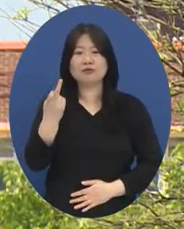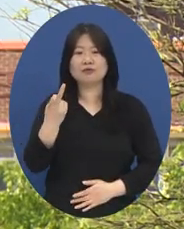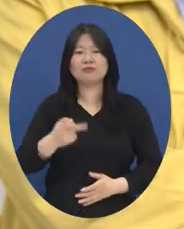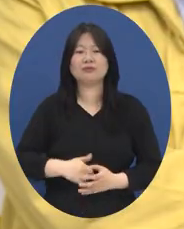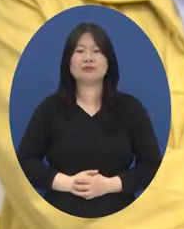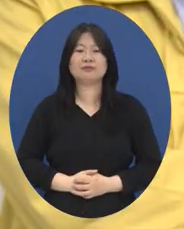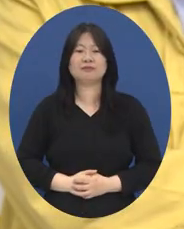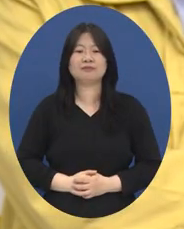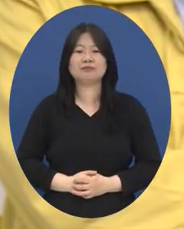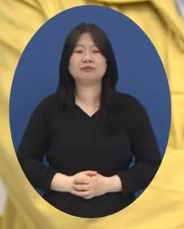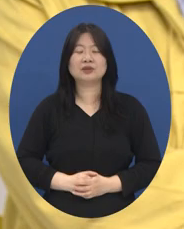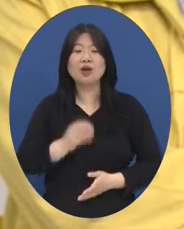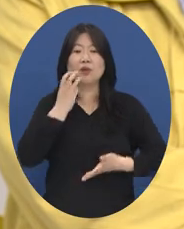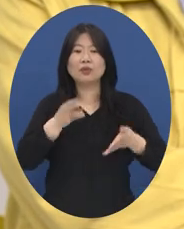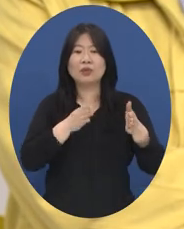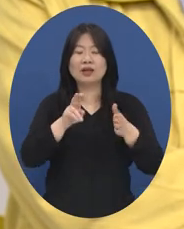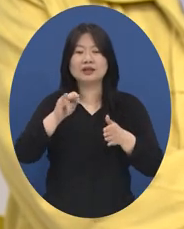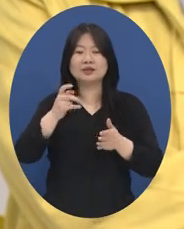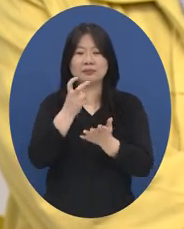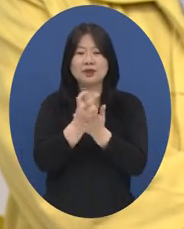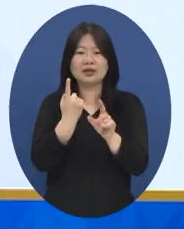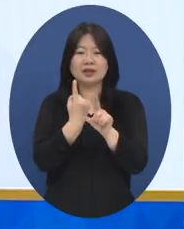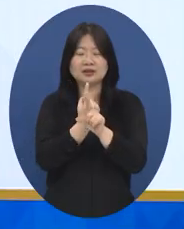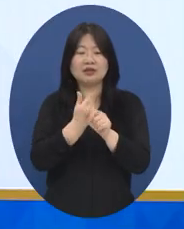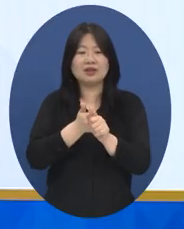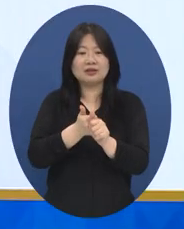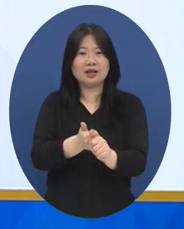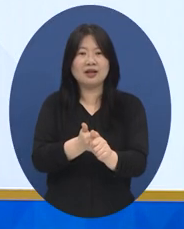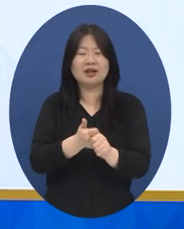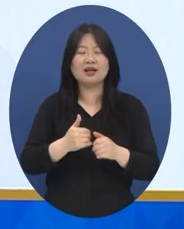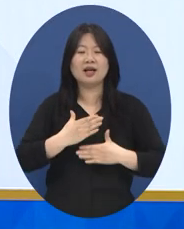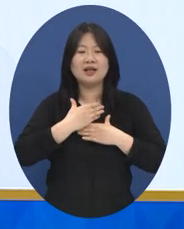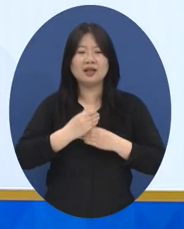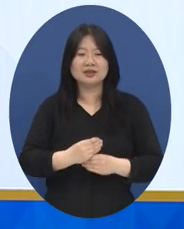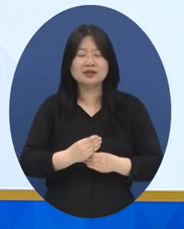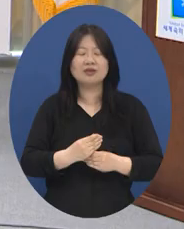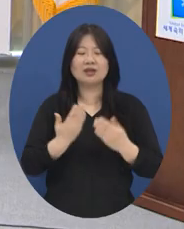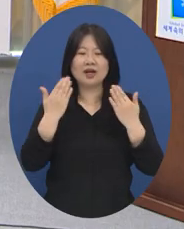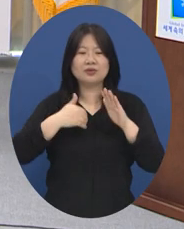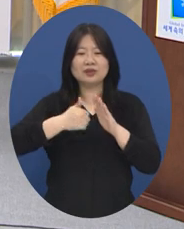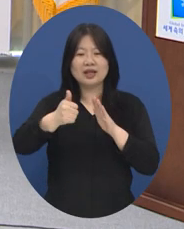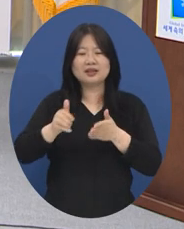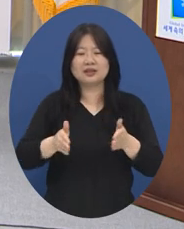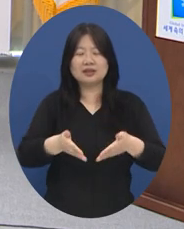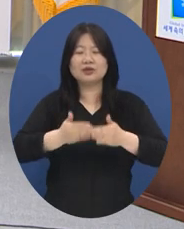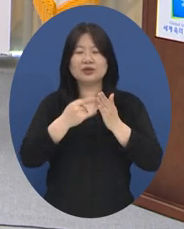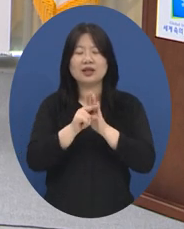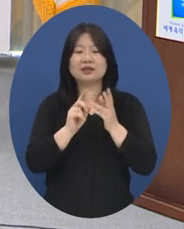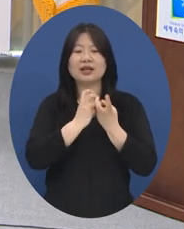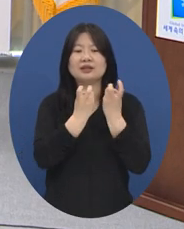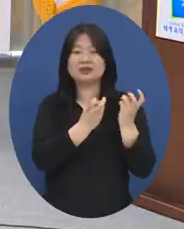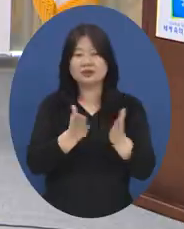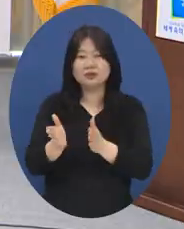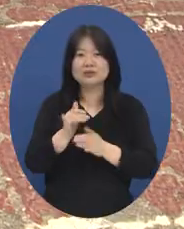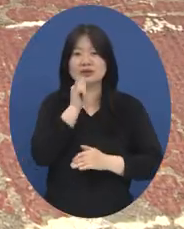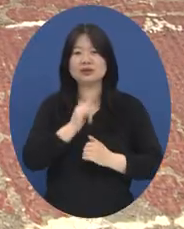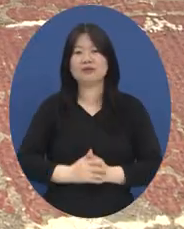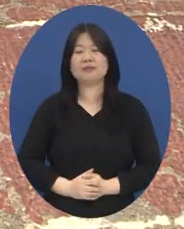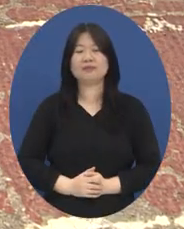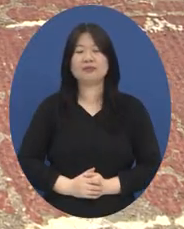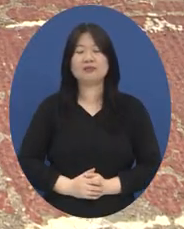입니다 경의 도감 인식이 법 개정에 발맞춰 안전한 통화 끼 를 만들기 위한 대책을 마련했습니다